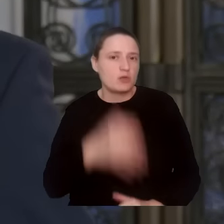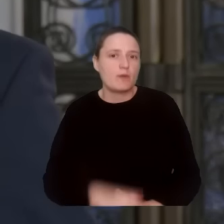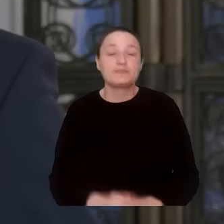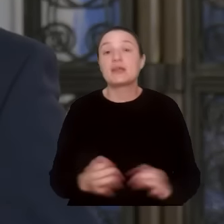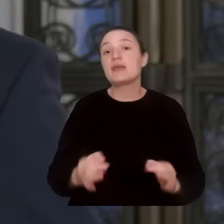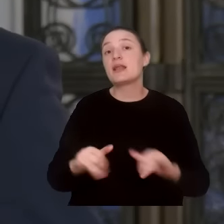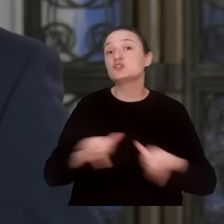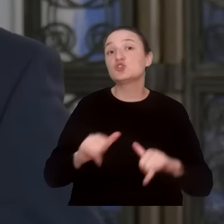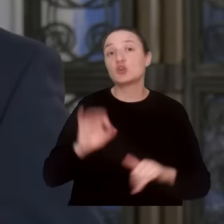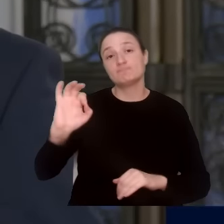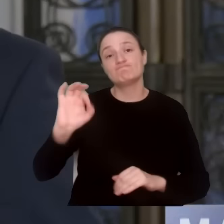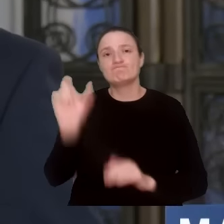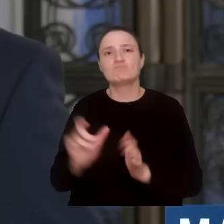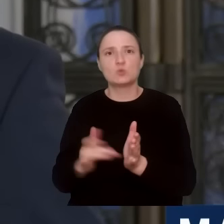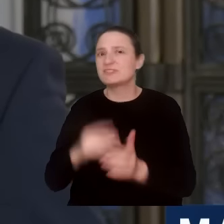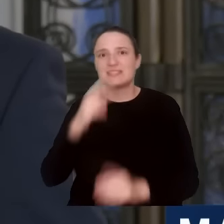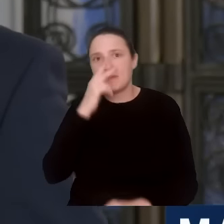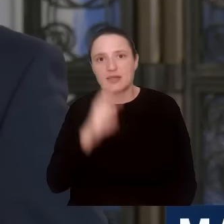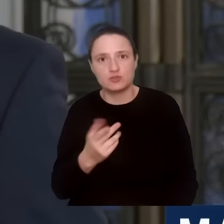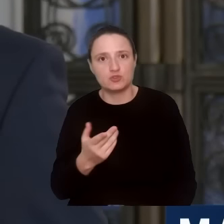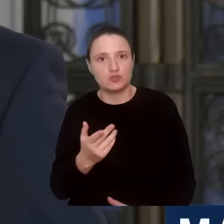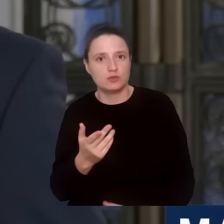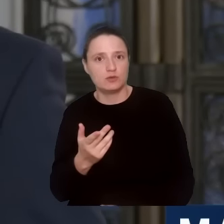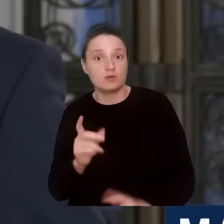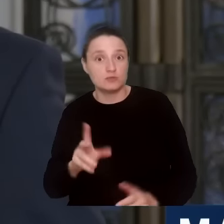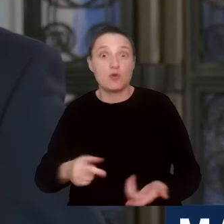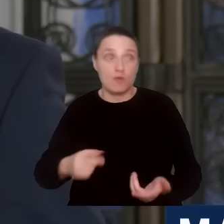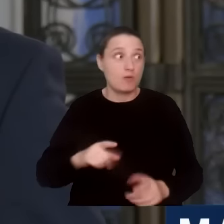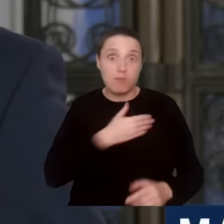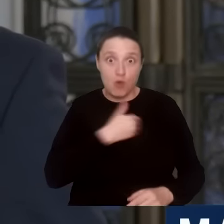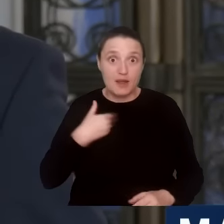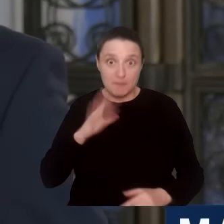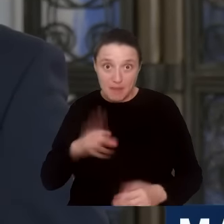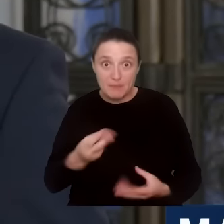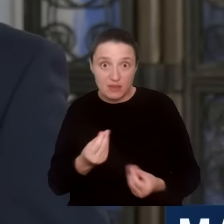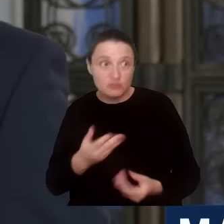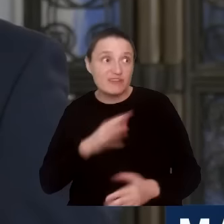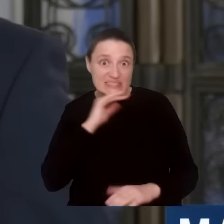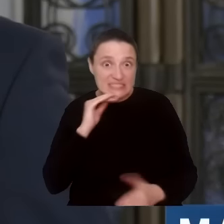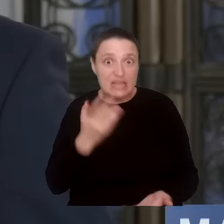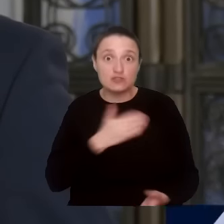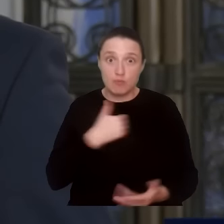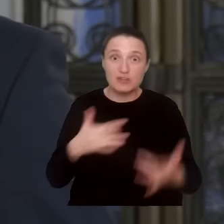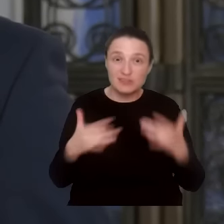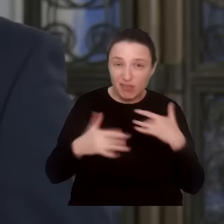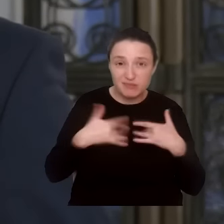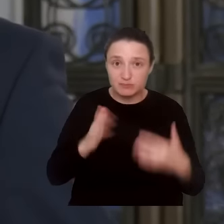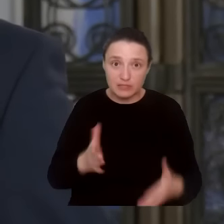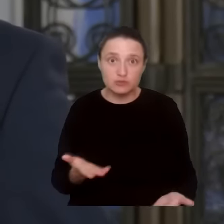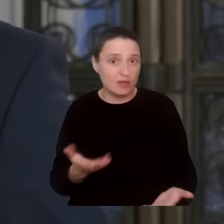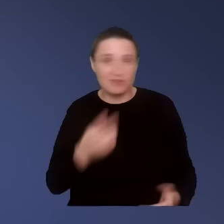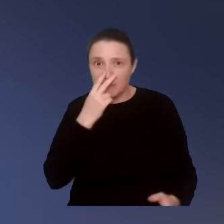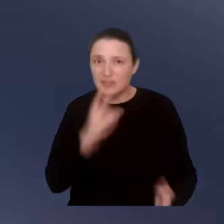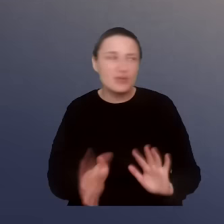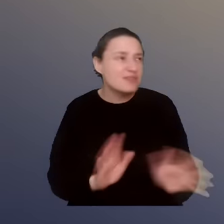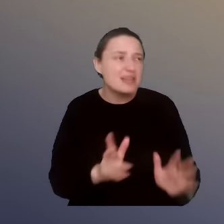rząd Donalda Tuska nie patrzy na to, czy portfele Polaków cierpią na czymś, czy Polacy cierpią. Oni nie dbają